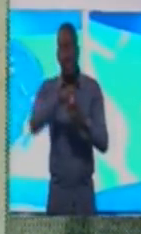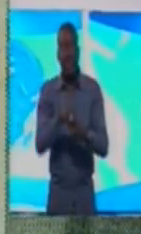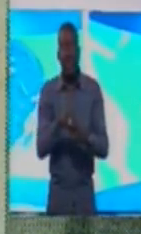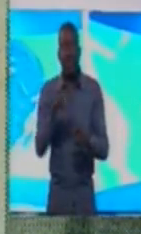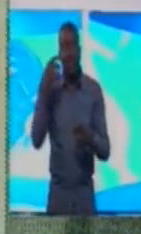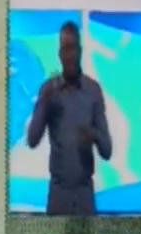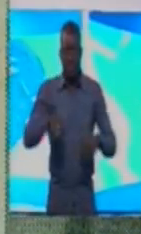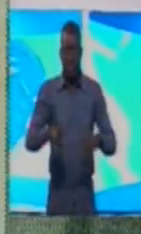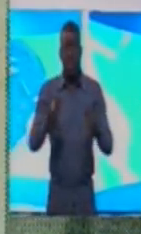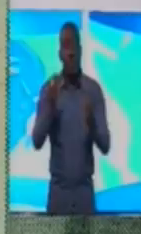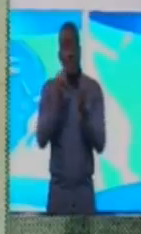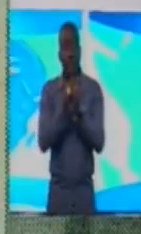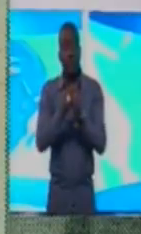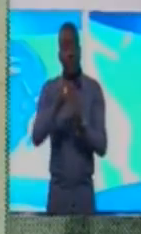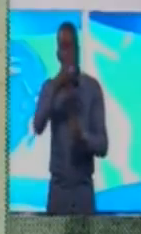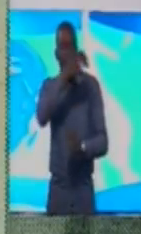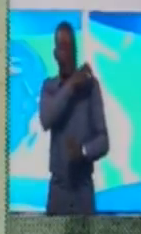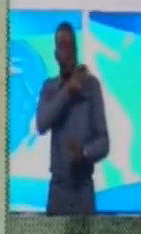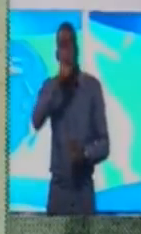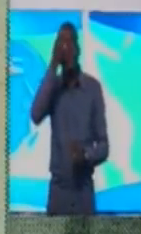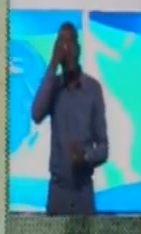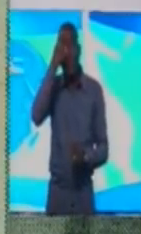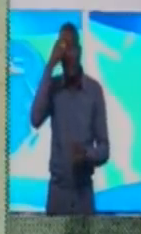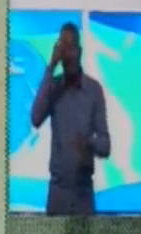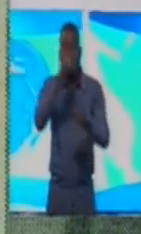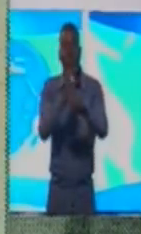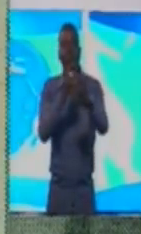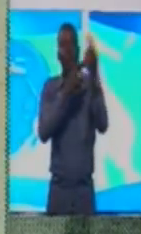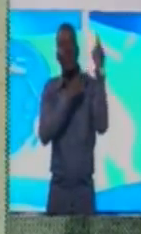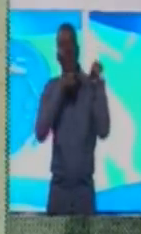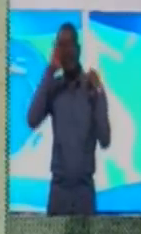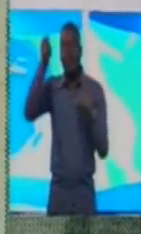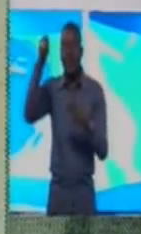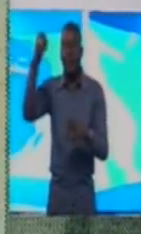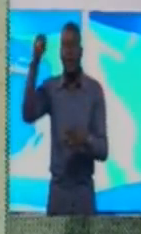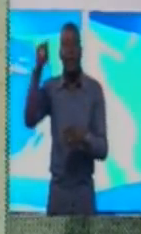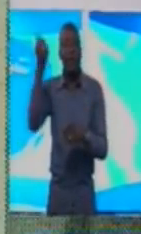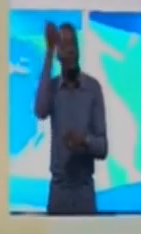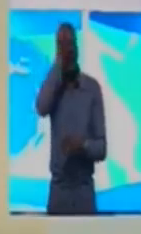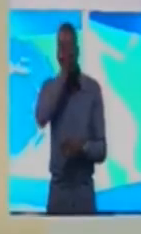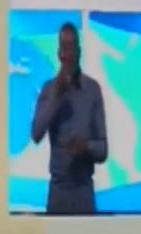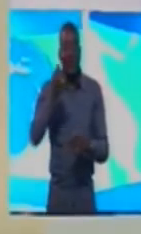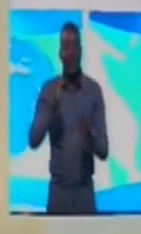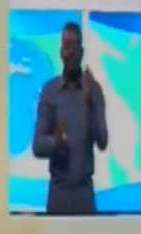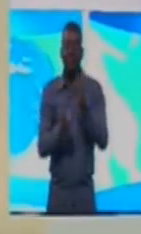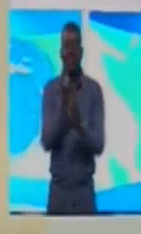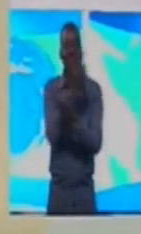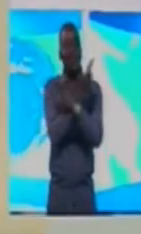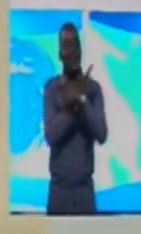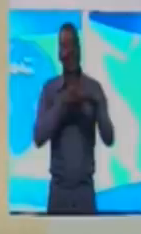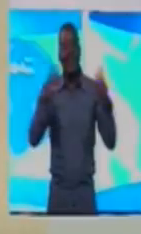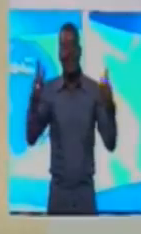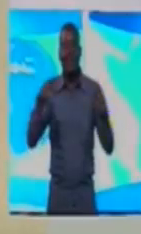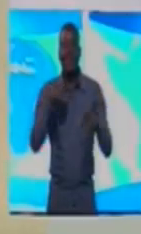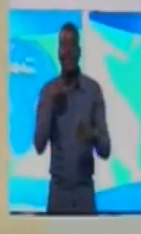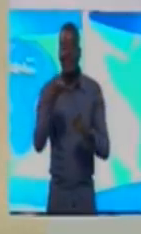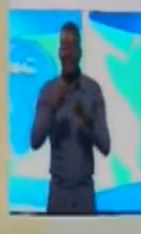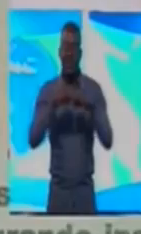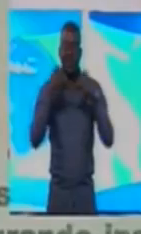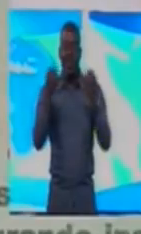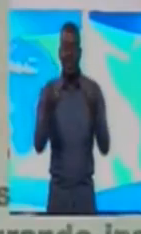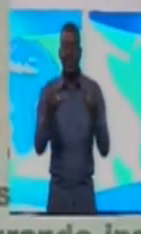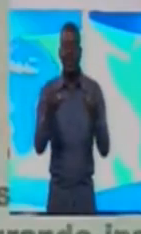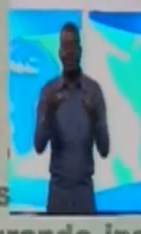de pousser les chefs d'État africains à prendre leurs responsabilités pour une Afrique plus libre, soutient aujourd'hui au Faso.